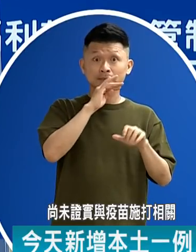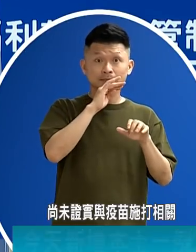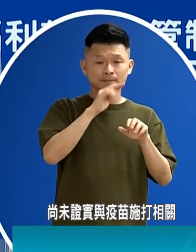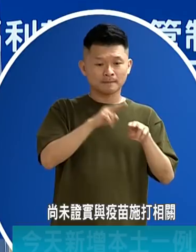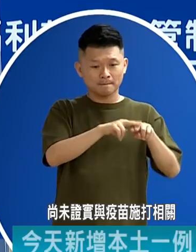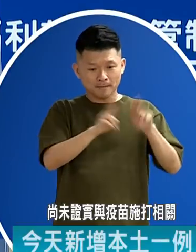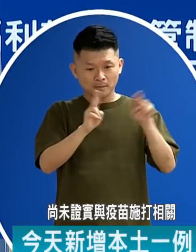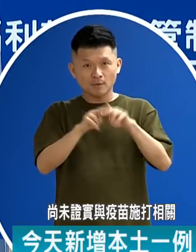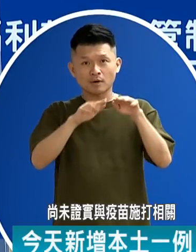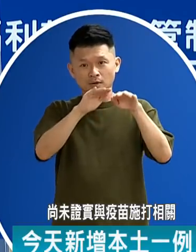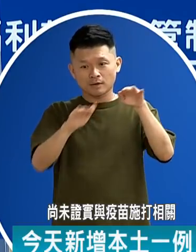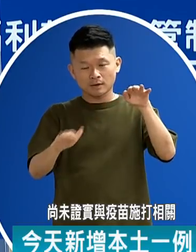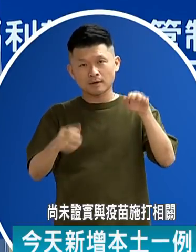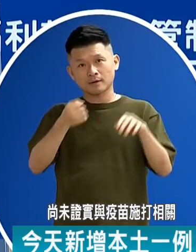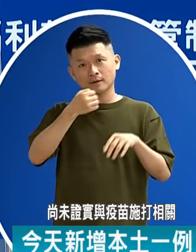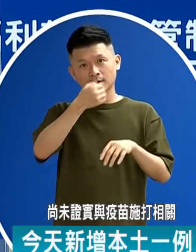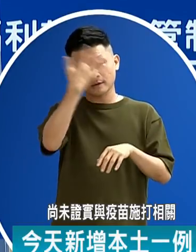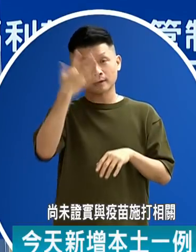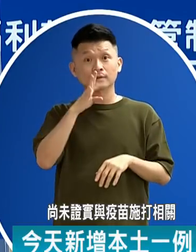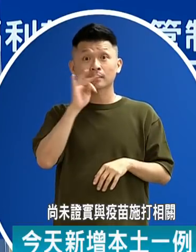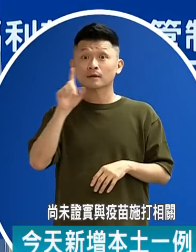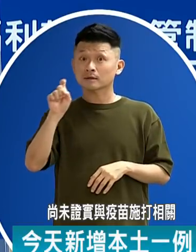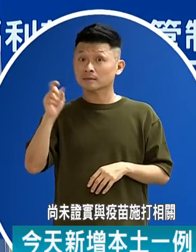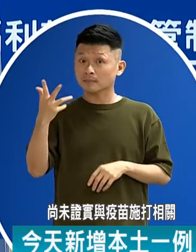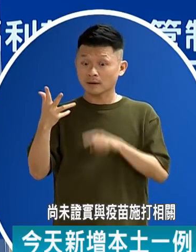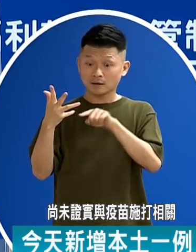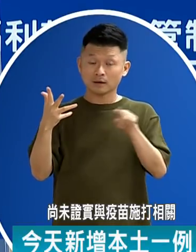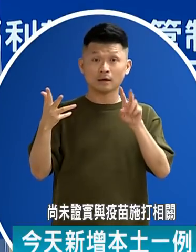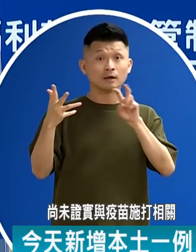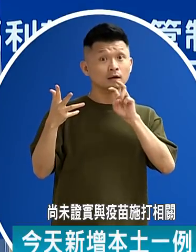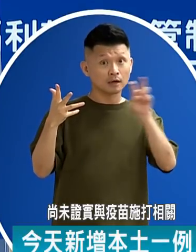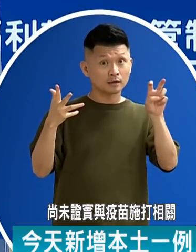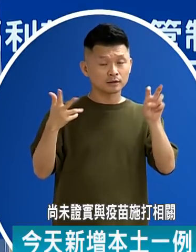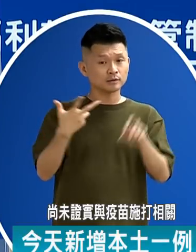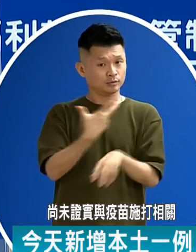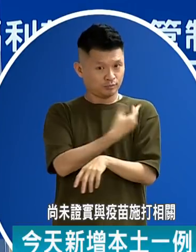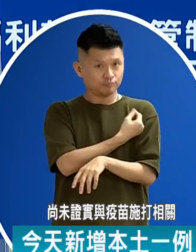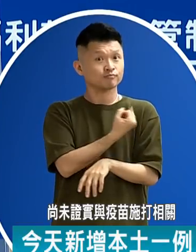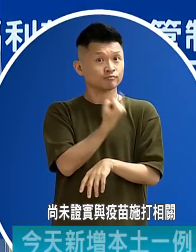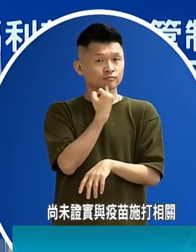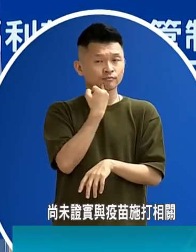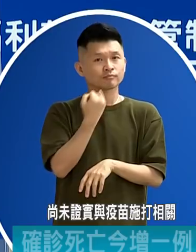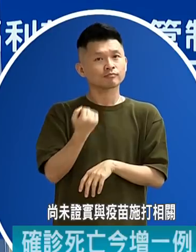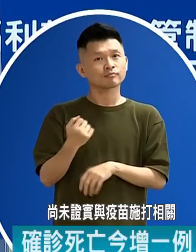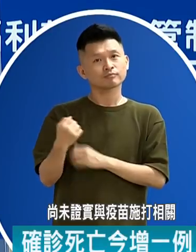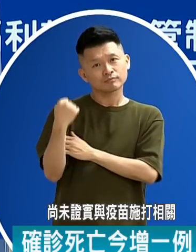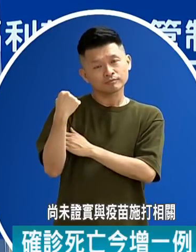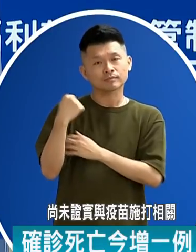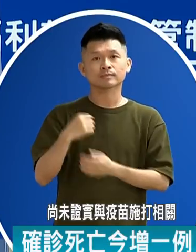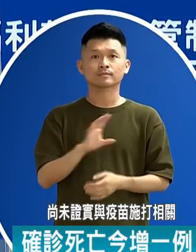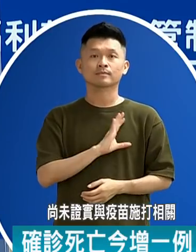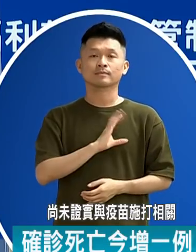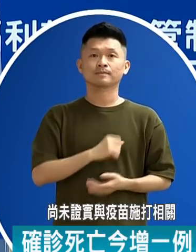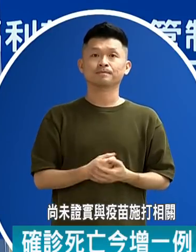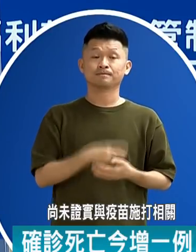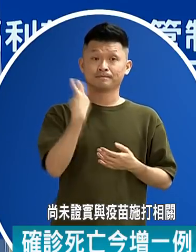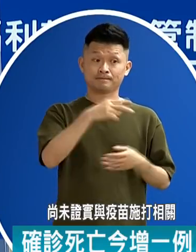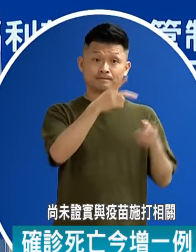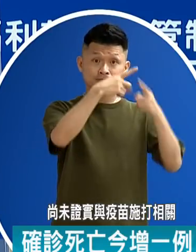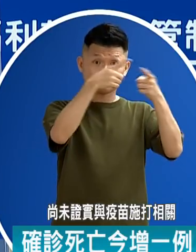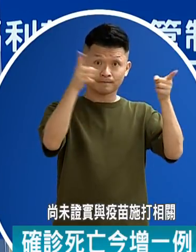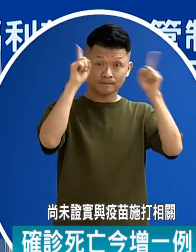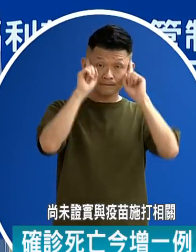好，让这个哈18岁、20岁这一段，你赶快能够有机会来施打。那大学的老师，因